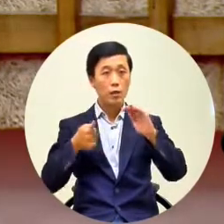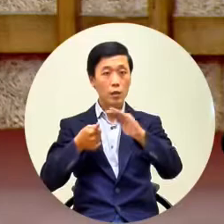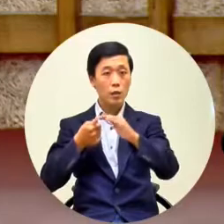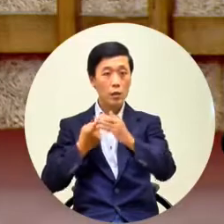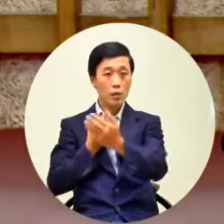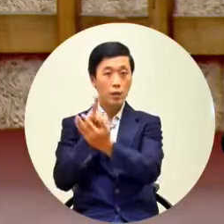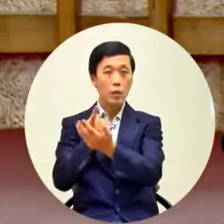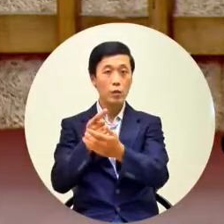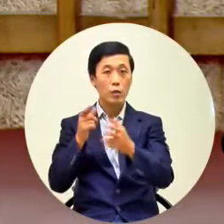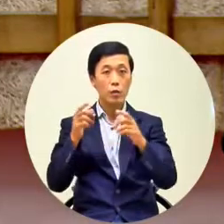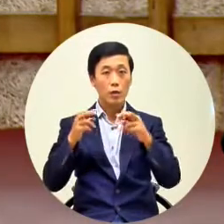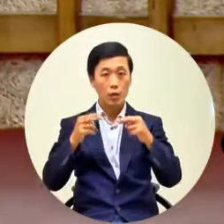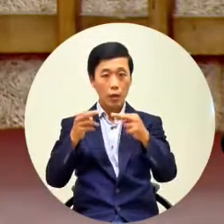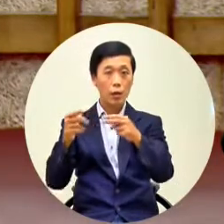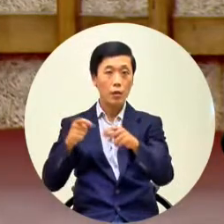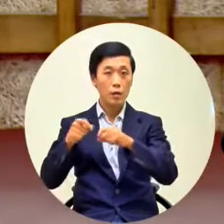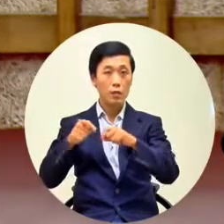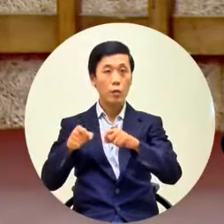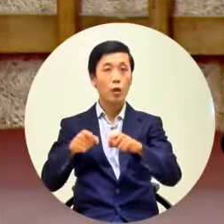看下一页。